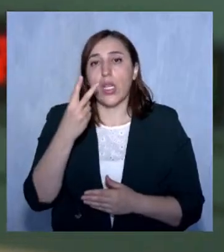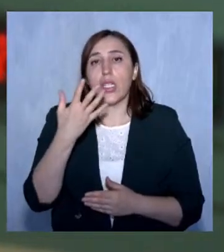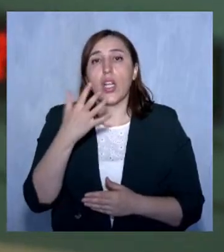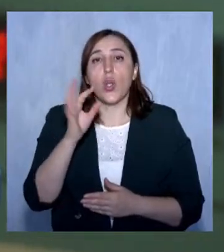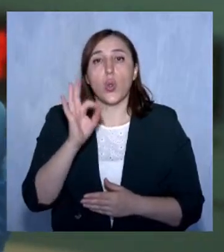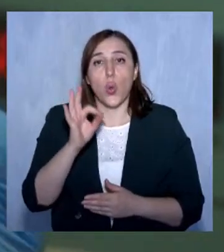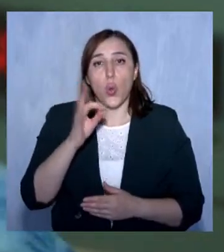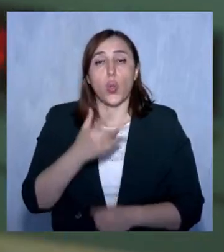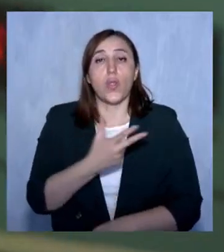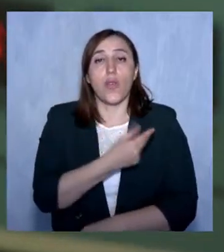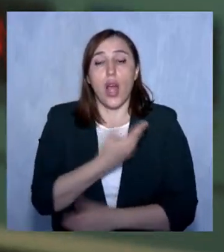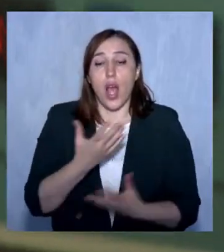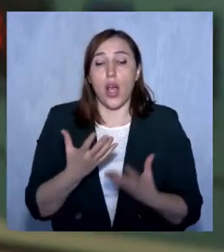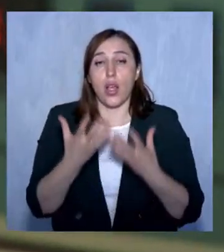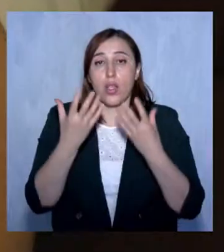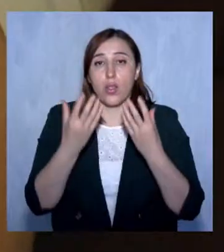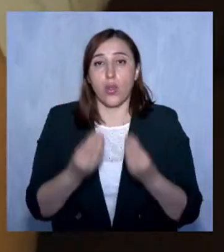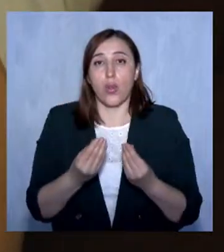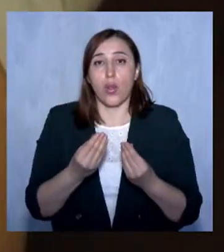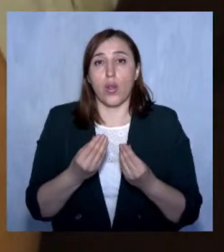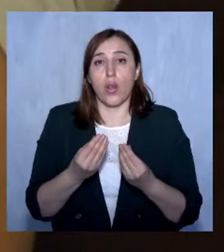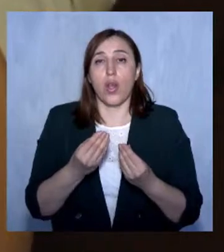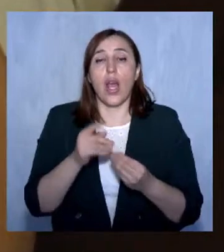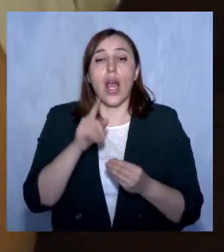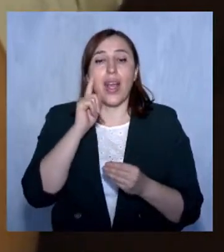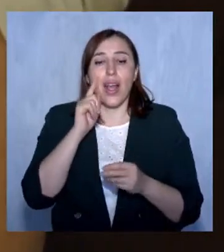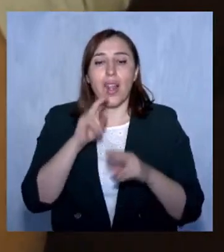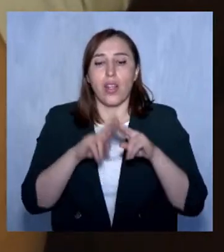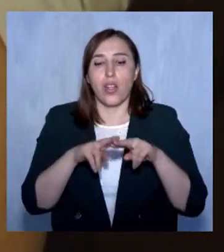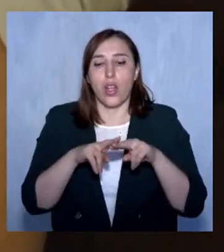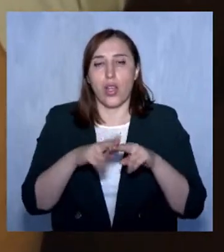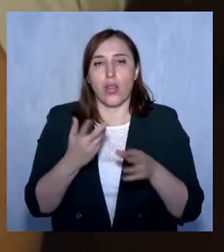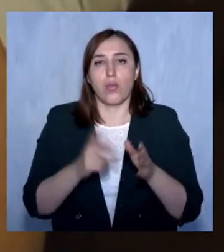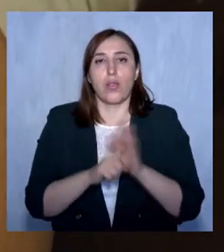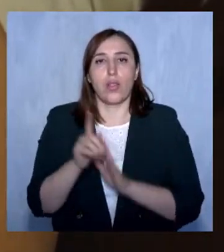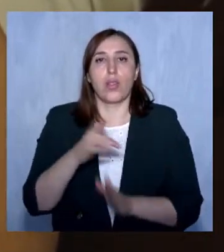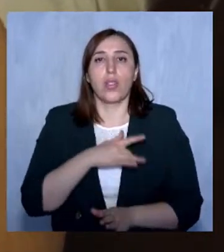պատվաստված, այսօրվանից այսպես կոչված կանաչ անզնագրի համակարգն է